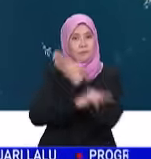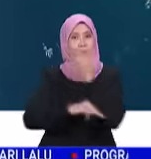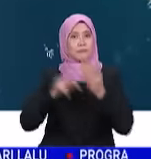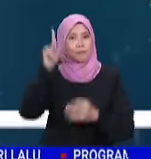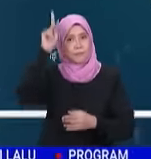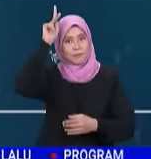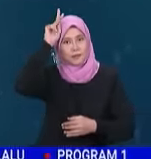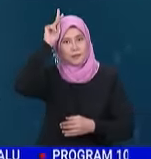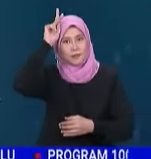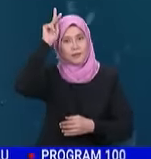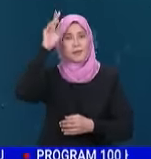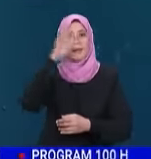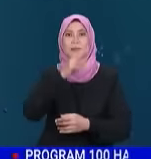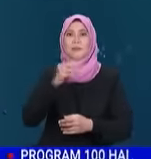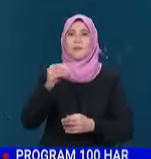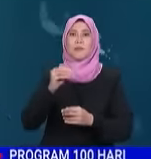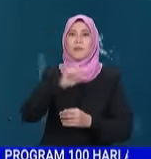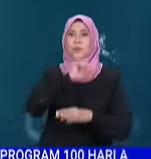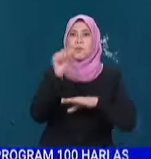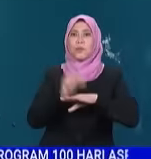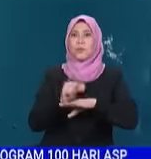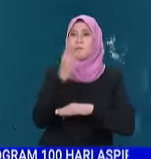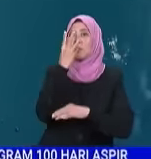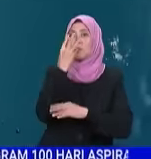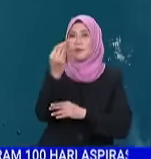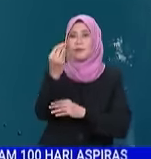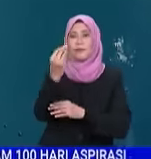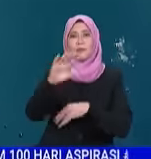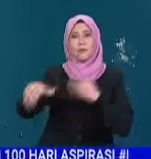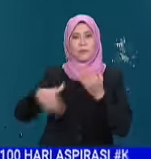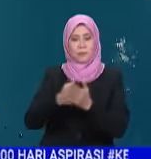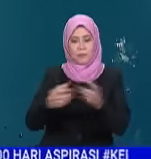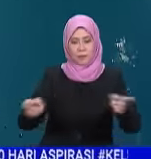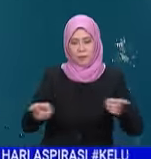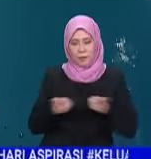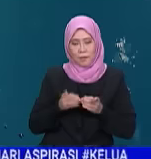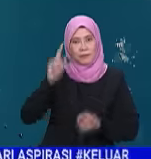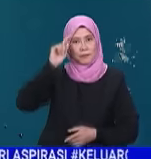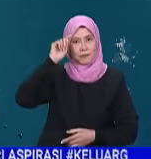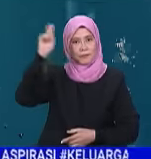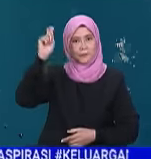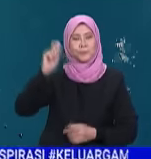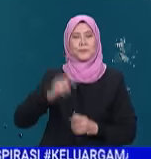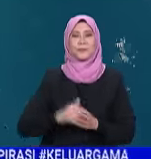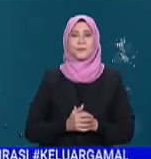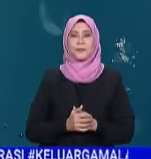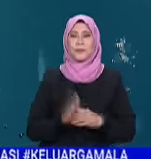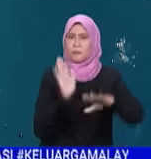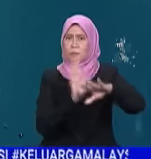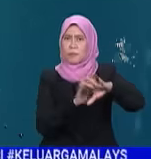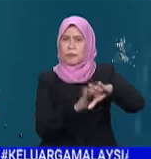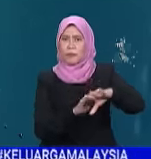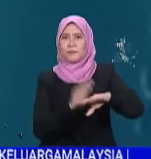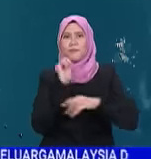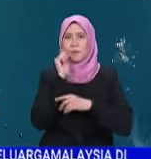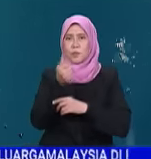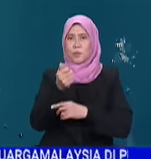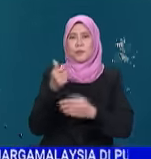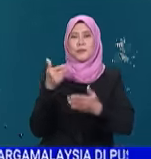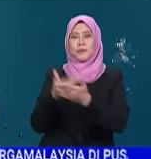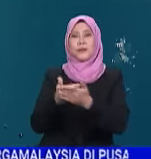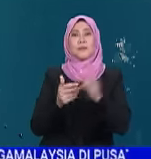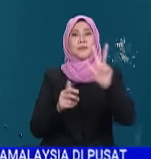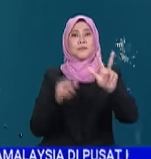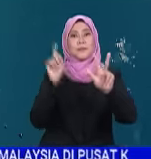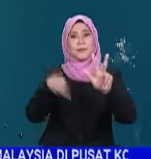Kelantan kecuali jajahan gumusang diikuti di hampir semua daerah Negeri Terengganu amaran ini berkuatkuasa pada esok hari sehingga ke